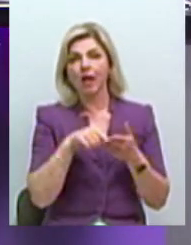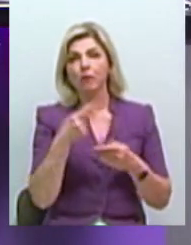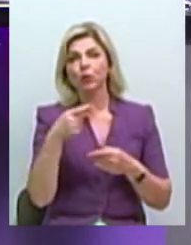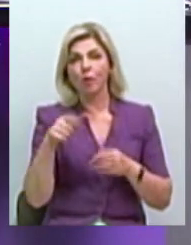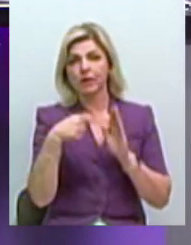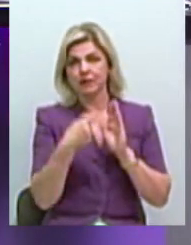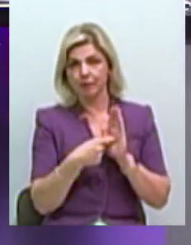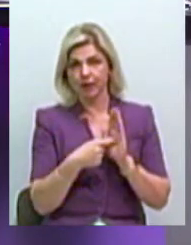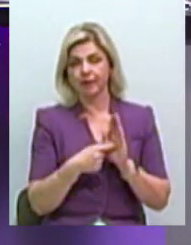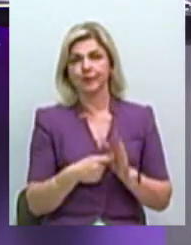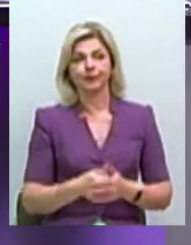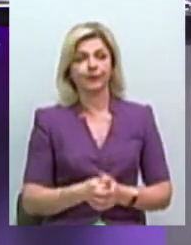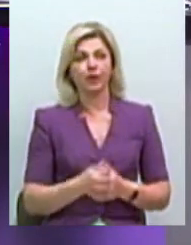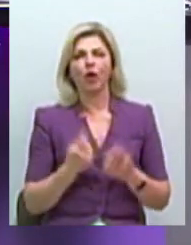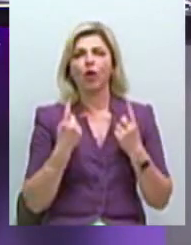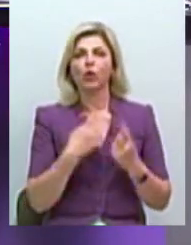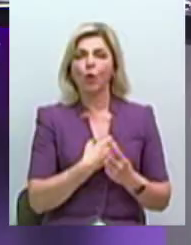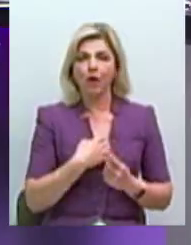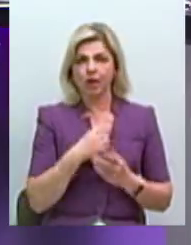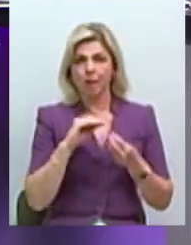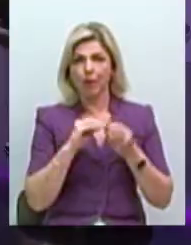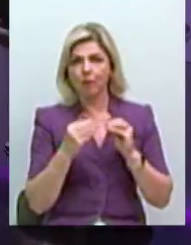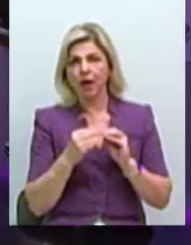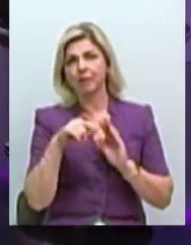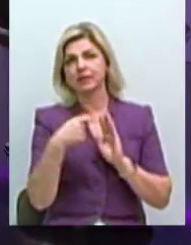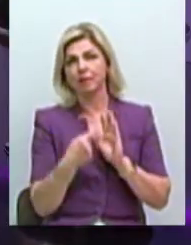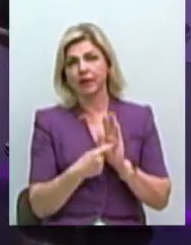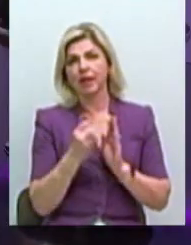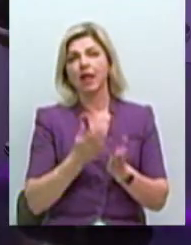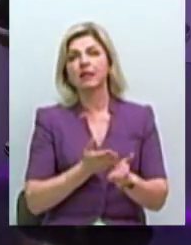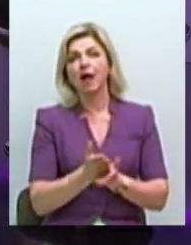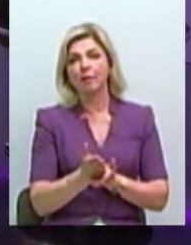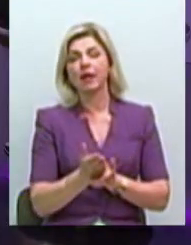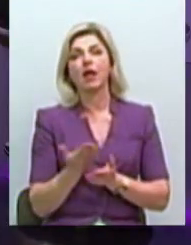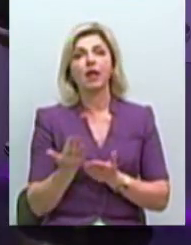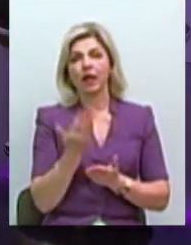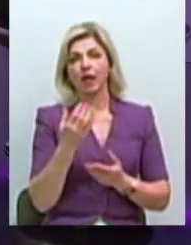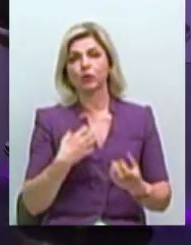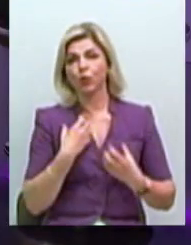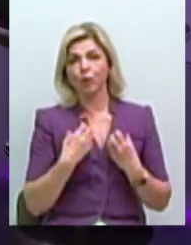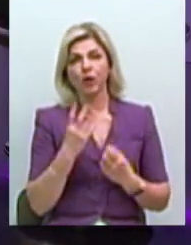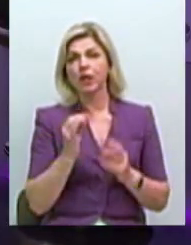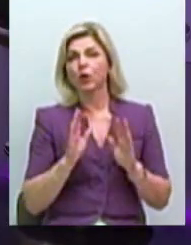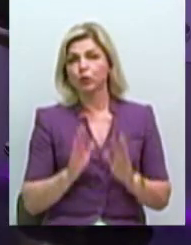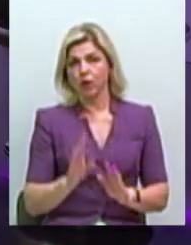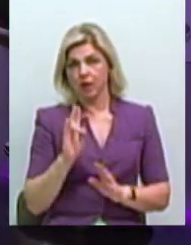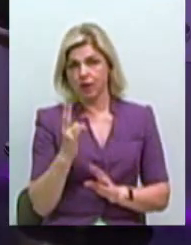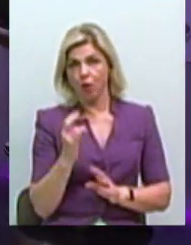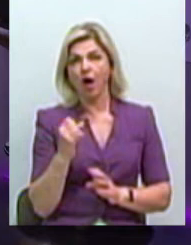Це такі глобальні проблеми, глобальні запитання і напрямки, які турбують не тільки Миколаївщину, а й всю